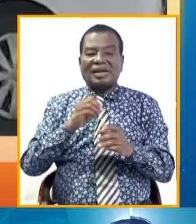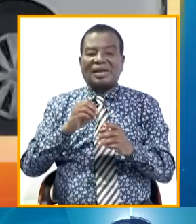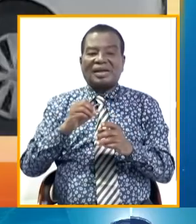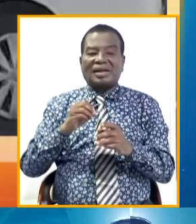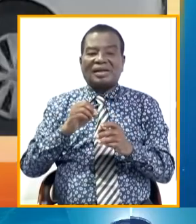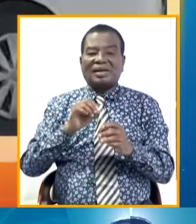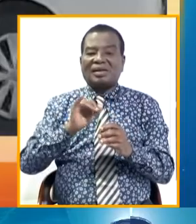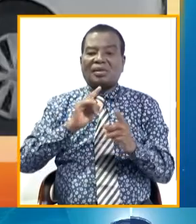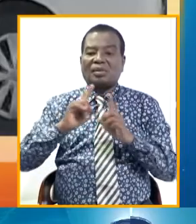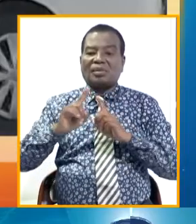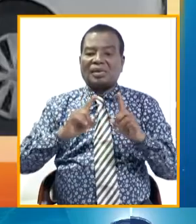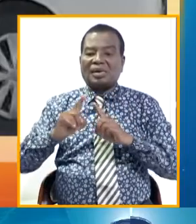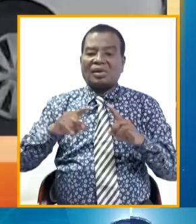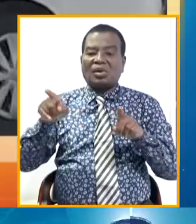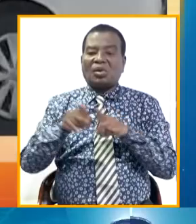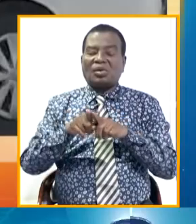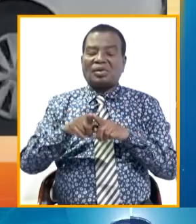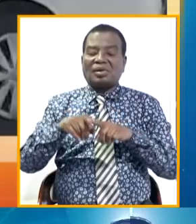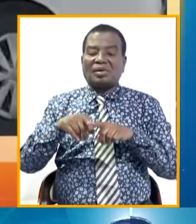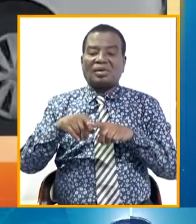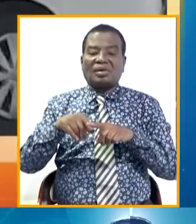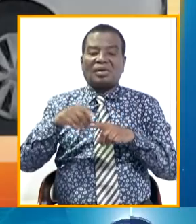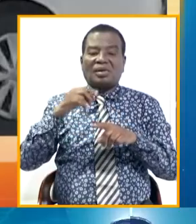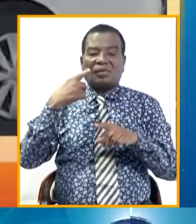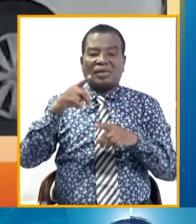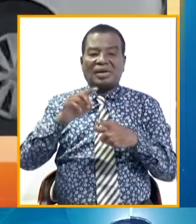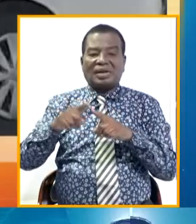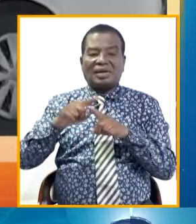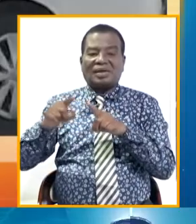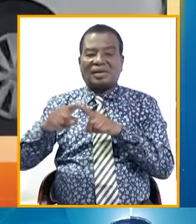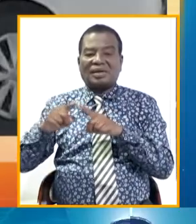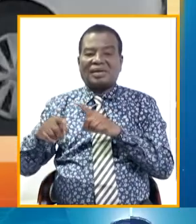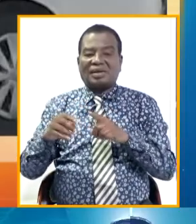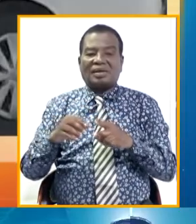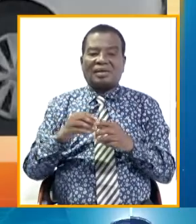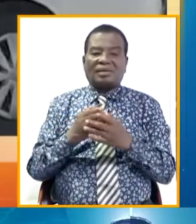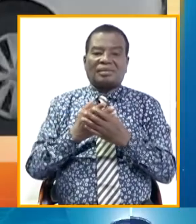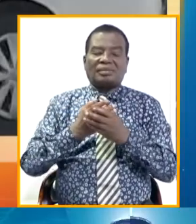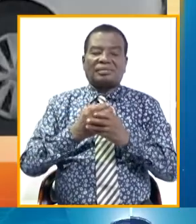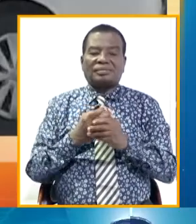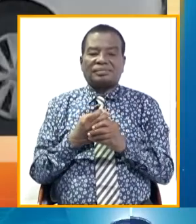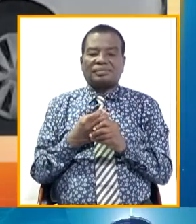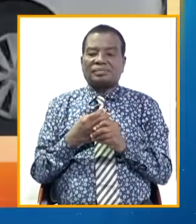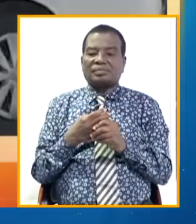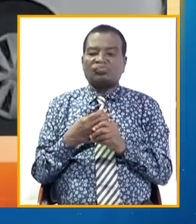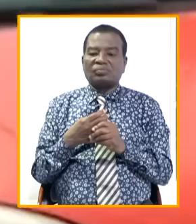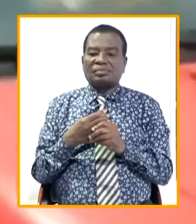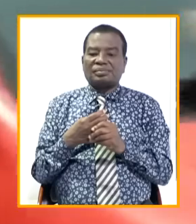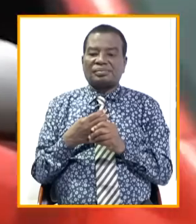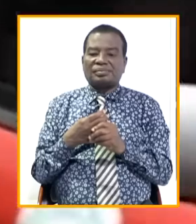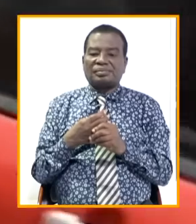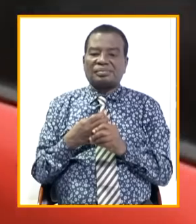du secteur dans le district d'Abidjan. Les détails, Frédéric Oulahi et Godefroy Okambawa.